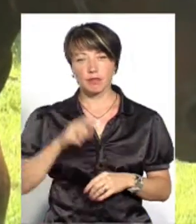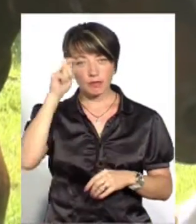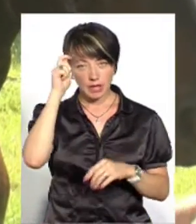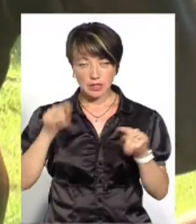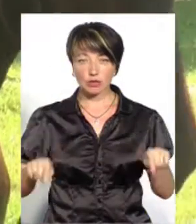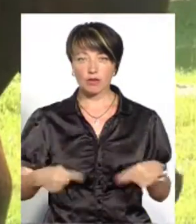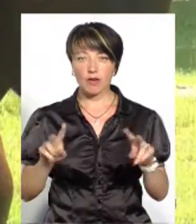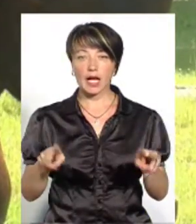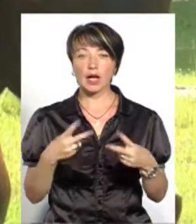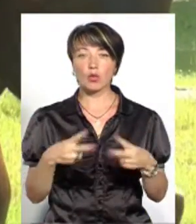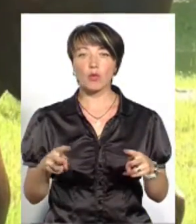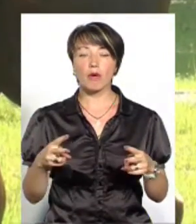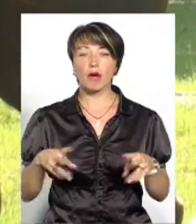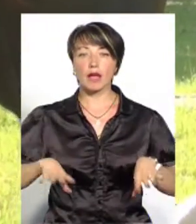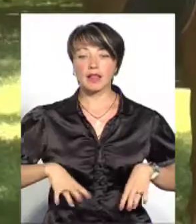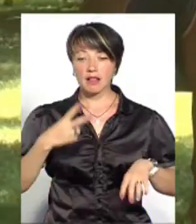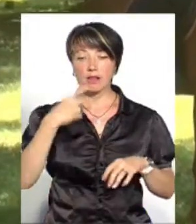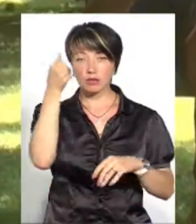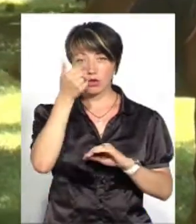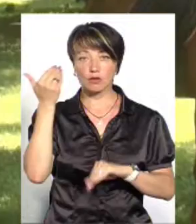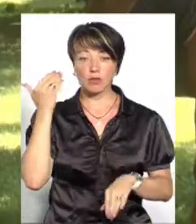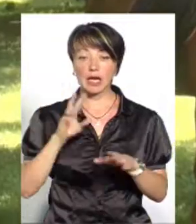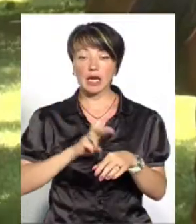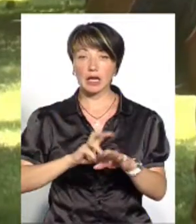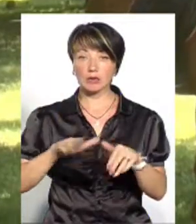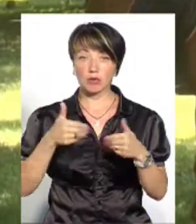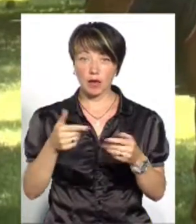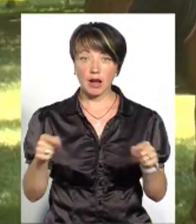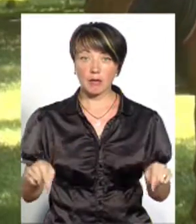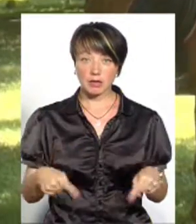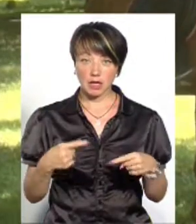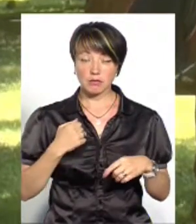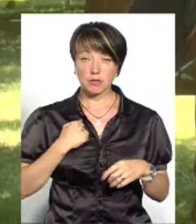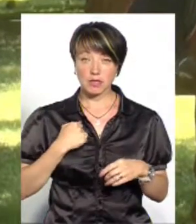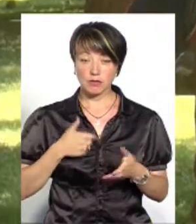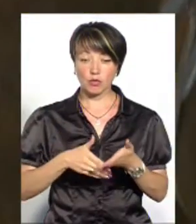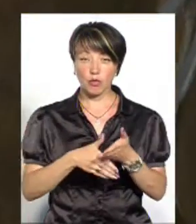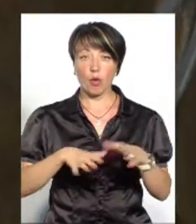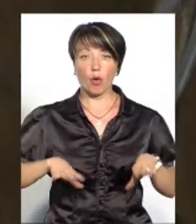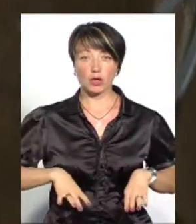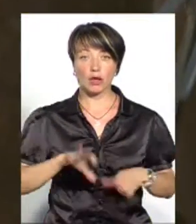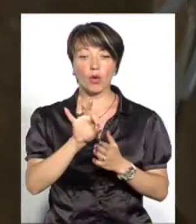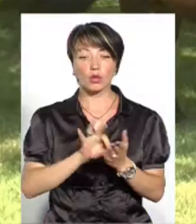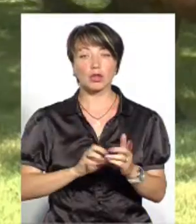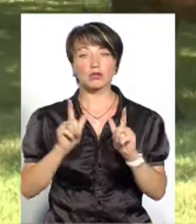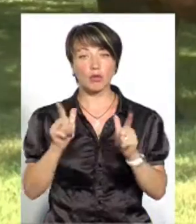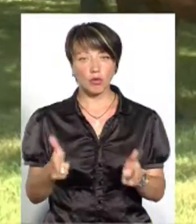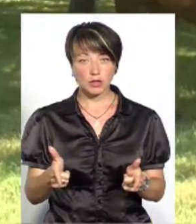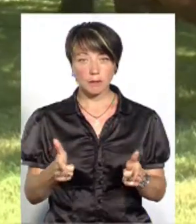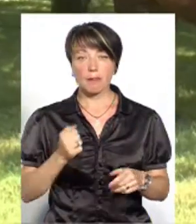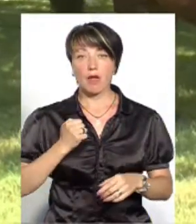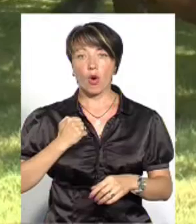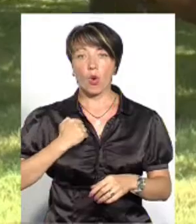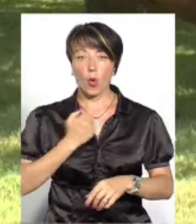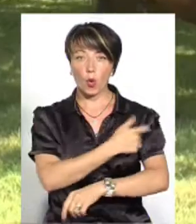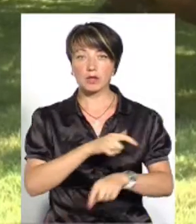заснував кіноклуб 20 років тому. Як тільки лікар Павло запропонував реабілітацію бійців за допомогою коней, одразу погодився. В госпіталі